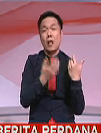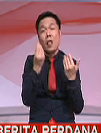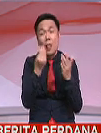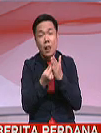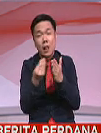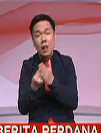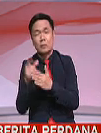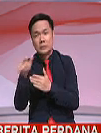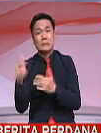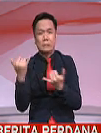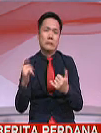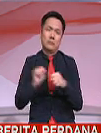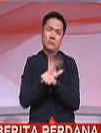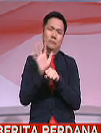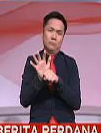kawit